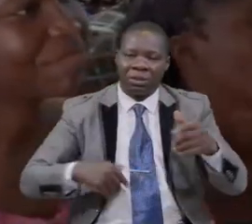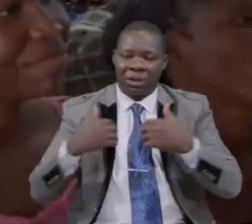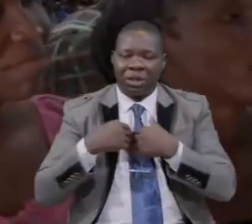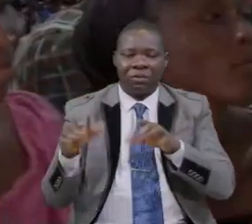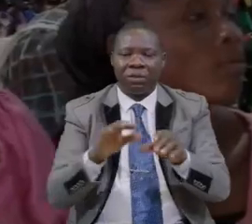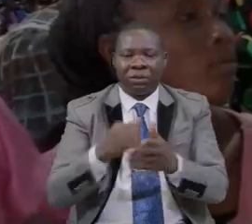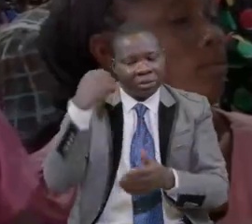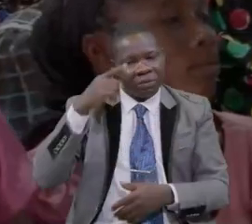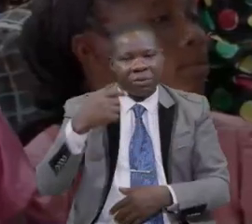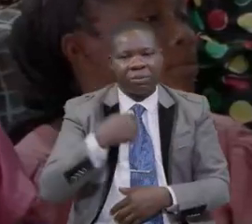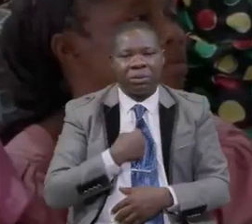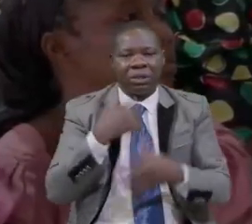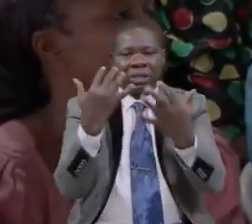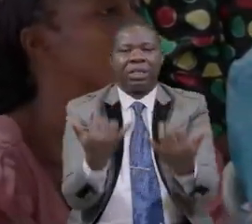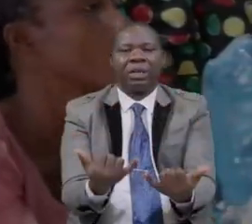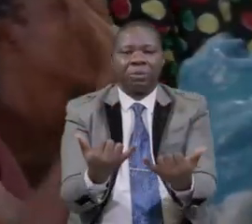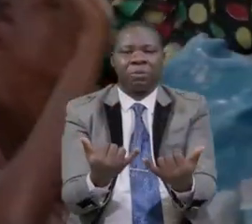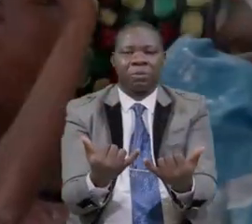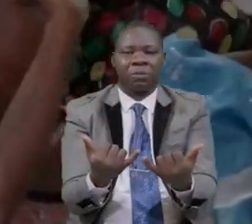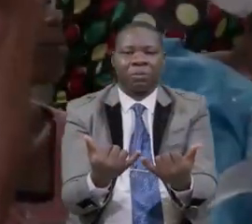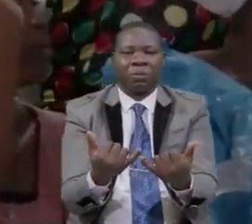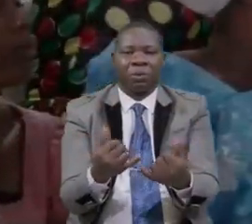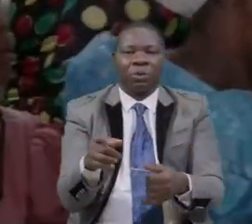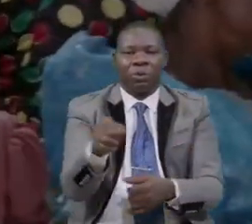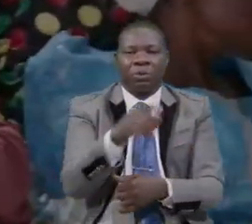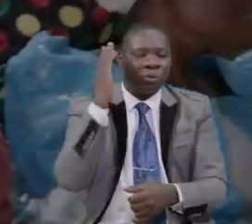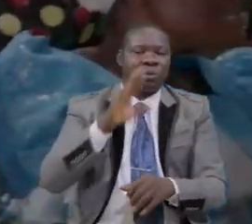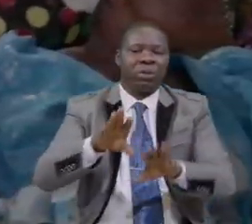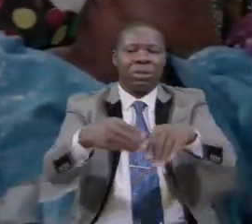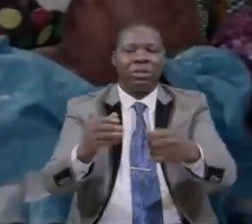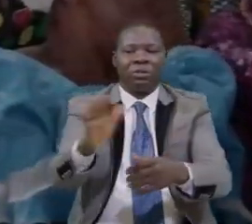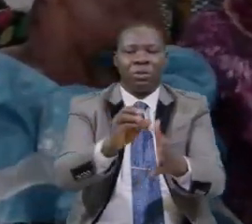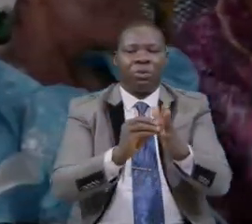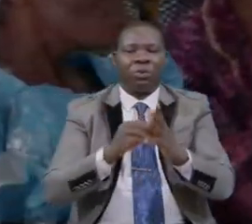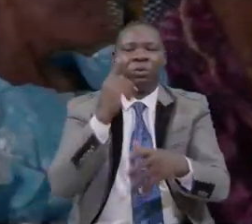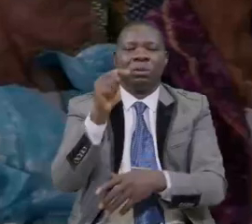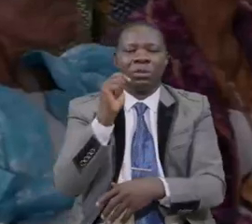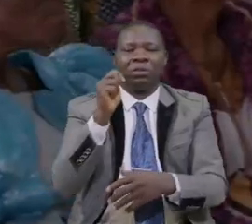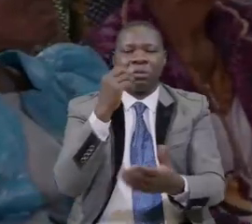moi. Maintenant, tu donneras aussi ton témoignage.